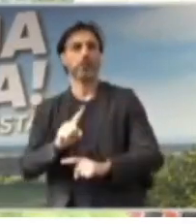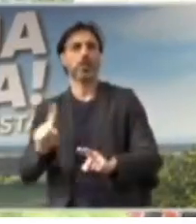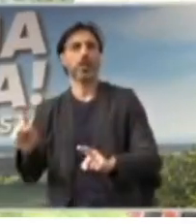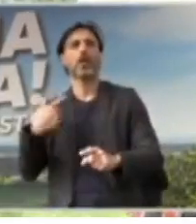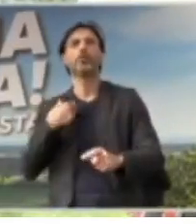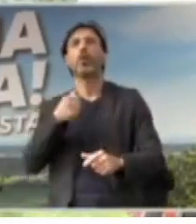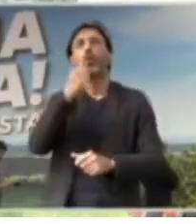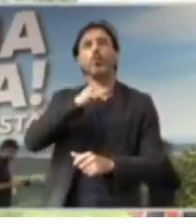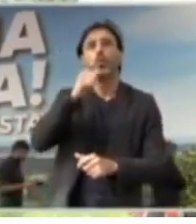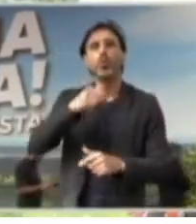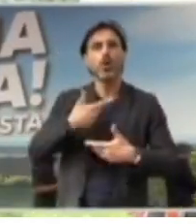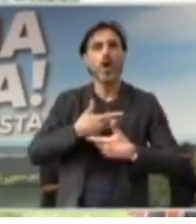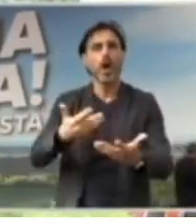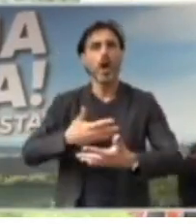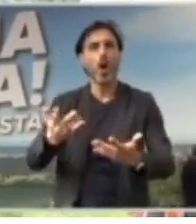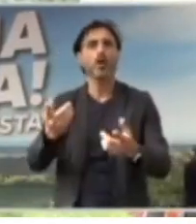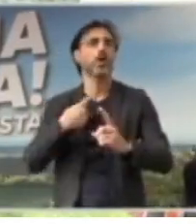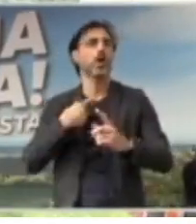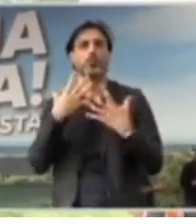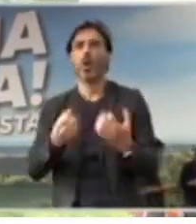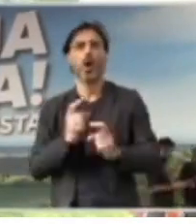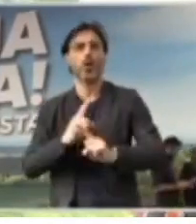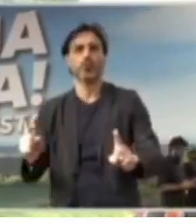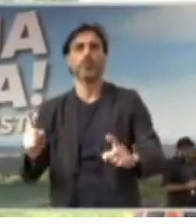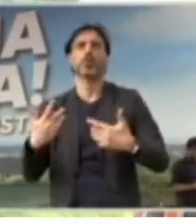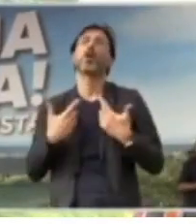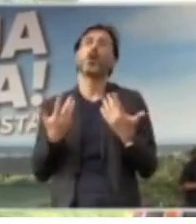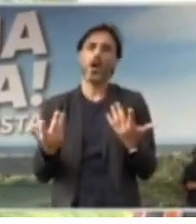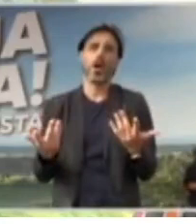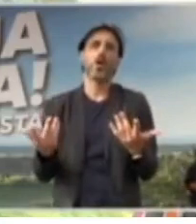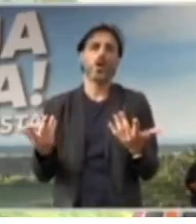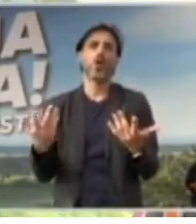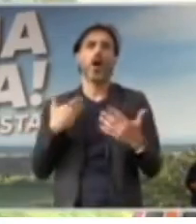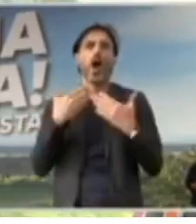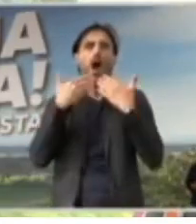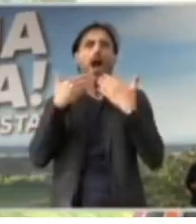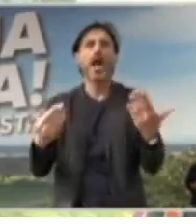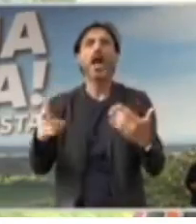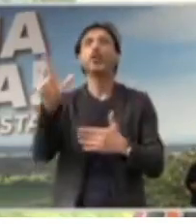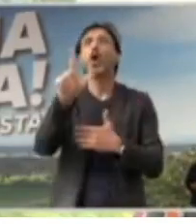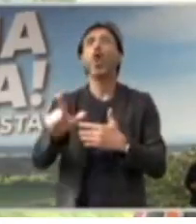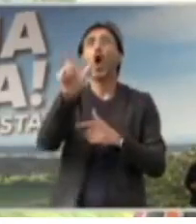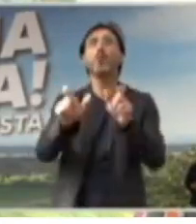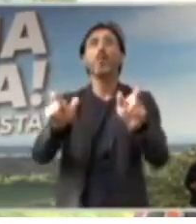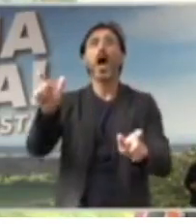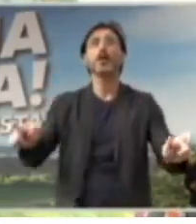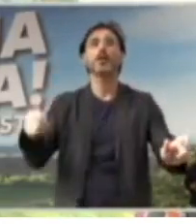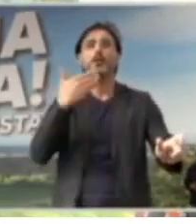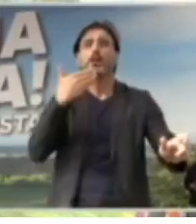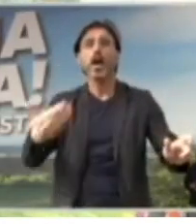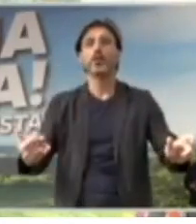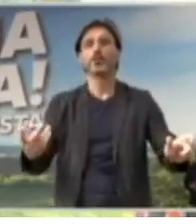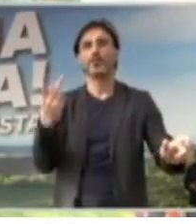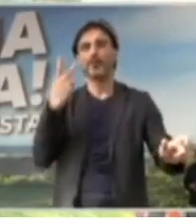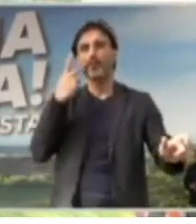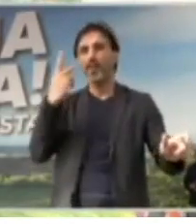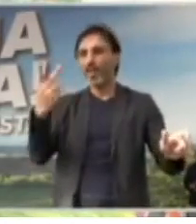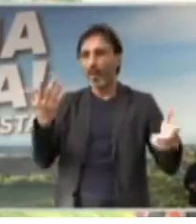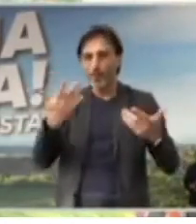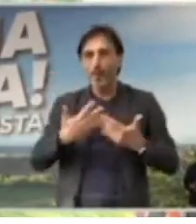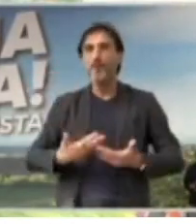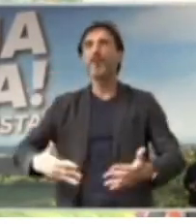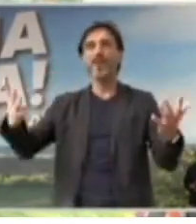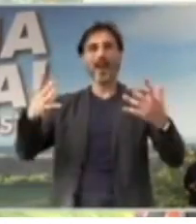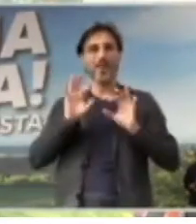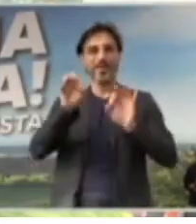tante bugie con le quali cercavano di infangarci. Quindi grazie Lombardi, e adesso vediamo finalmente